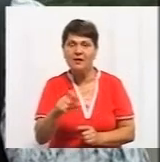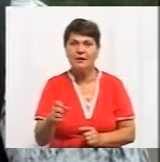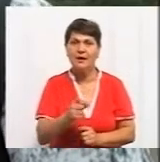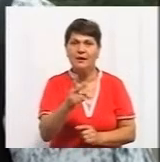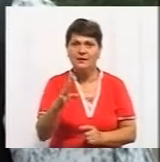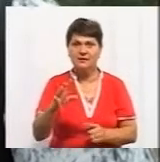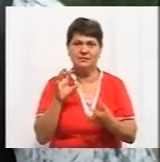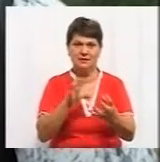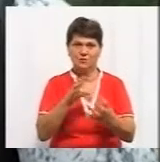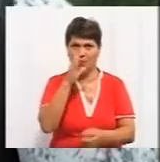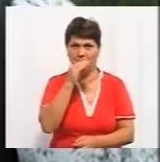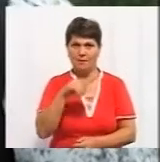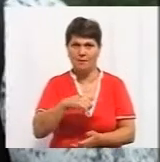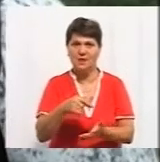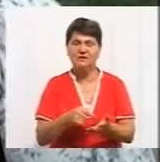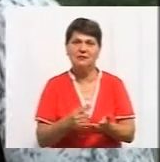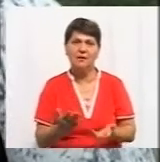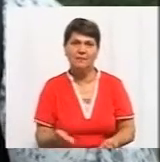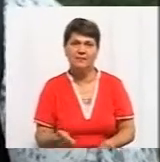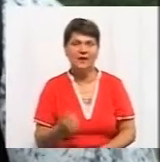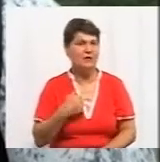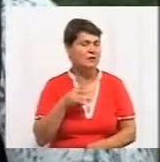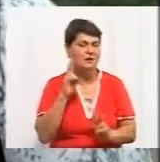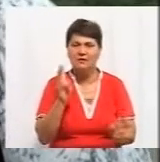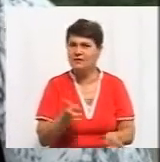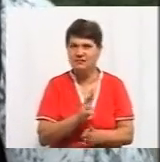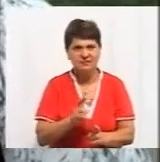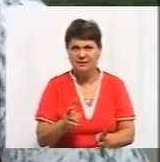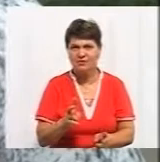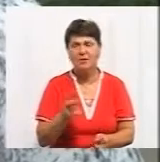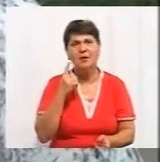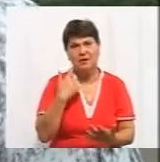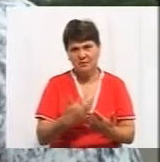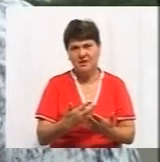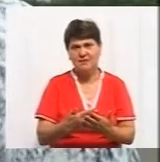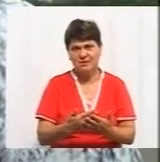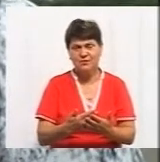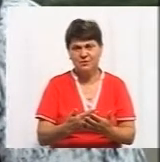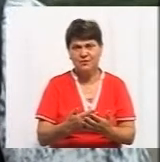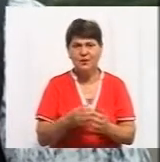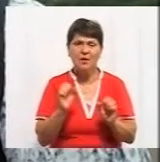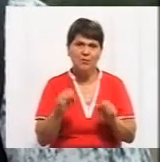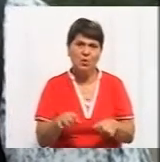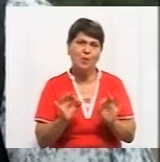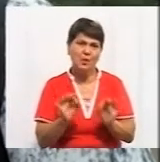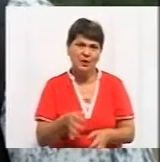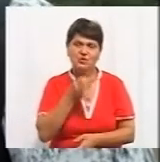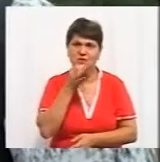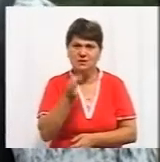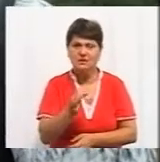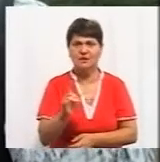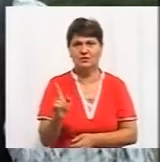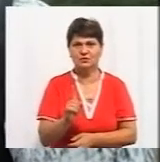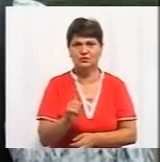рухомого складу на маршрутах міста? Я навіть не знаю. Напевно, було б логічно сказати, що